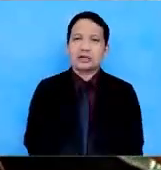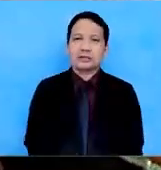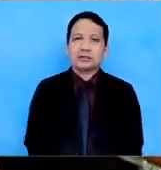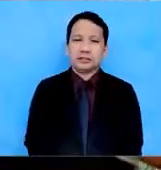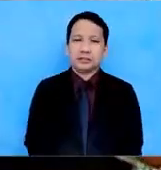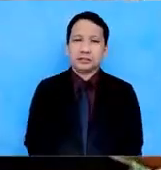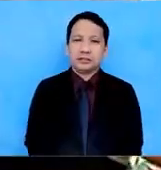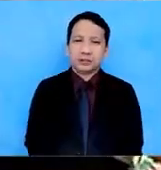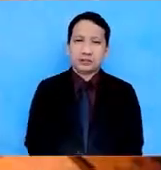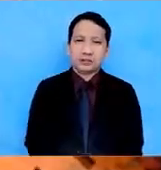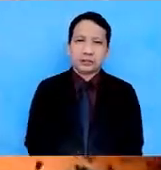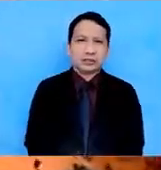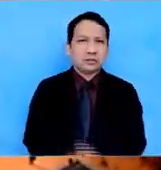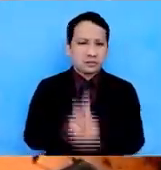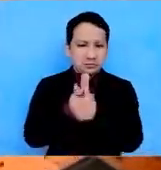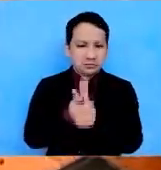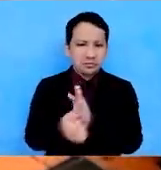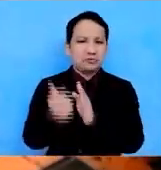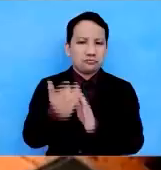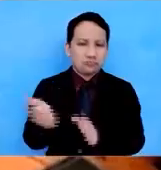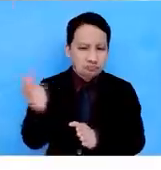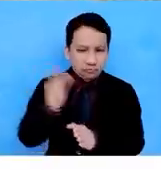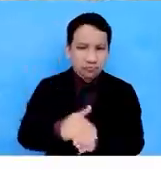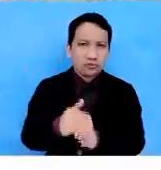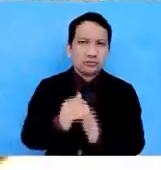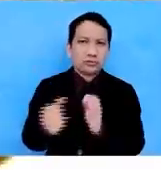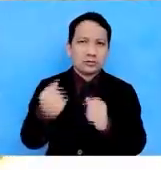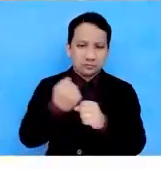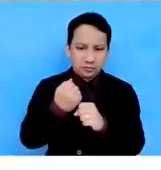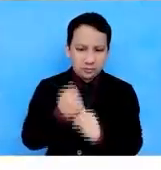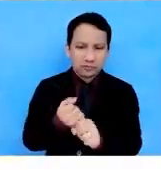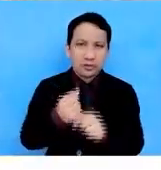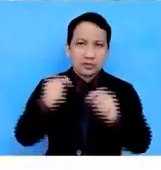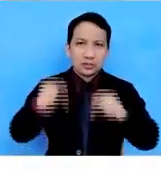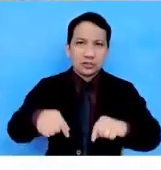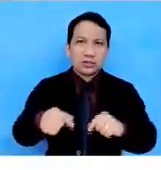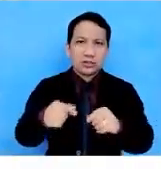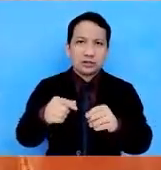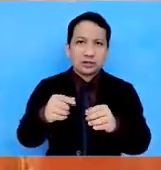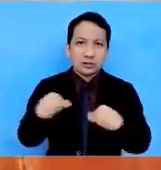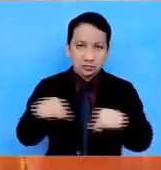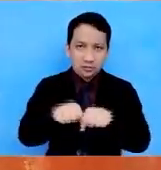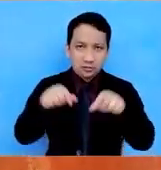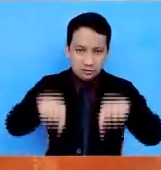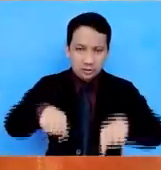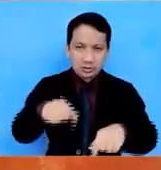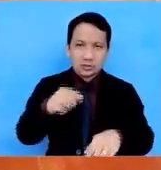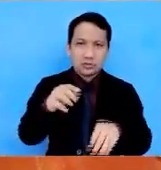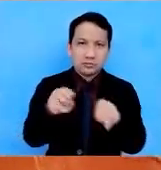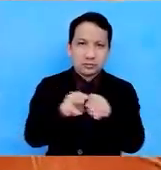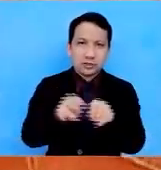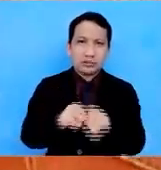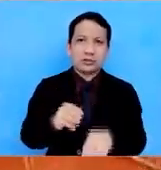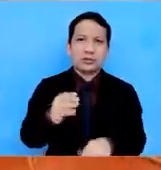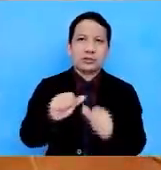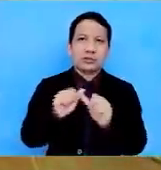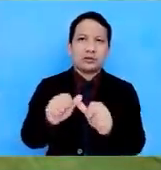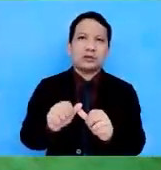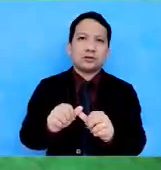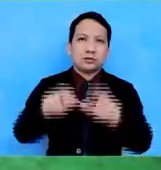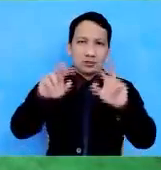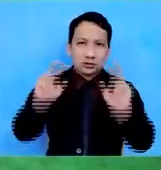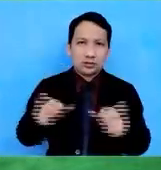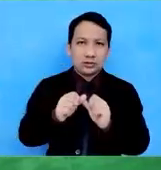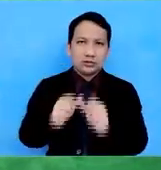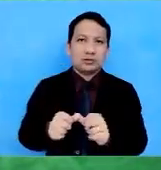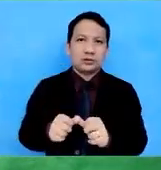buong husay ang binubuhos sa paggawa ng mga sapatos dito sa Marikina. Kaya naman ito ang tinatawag na